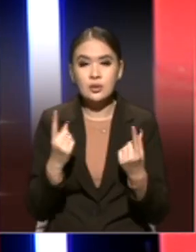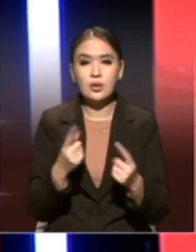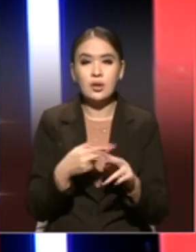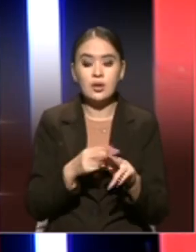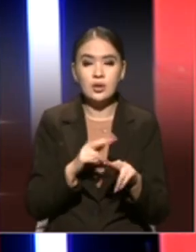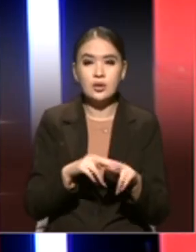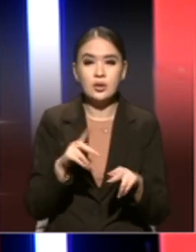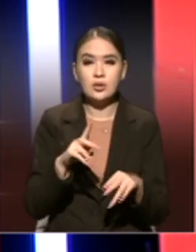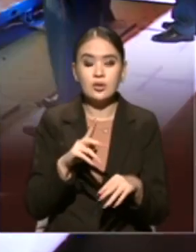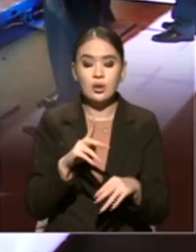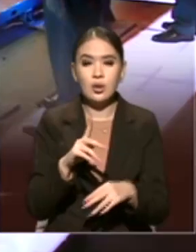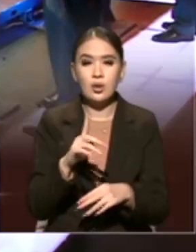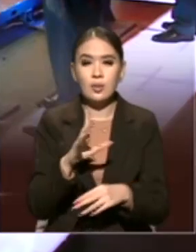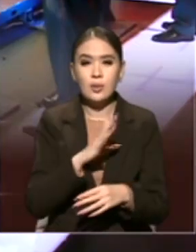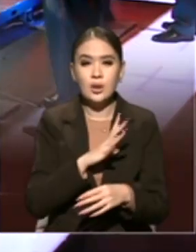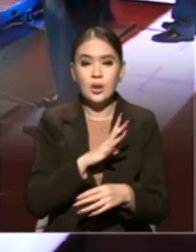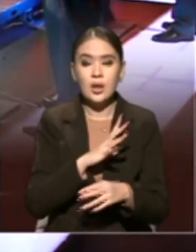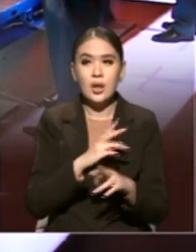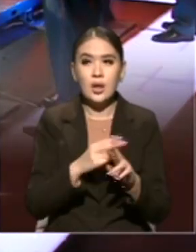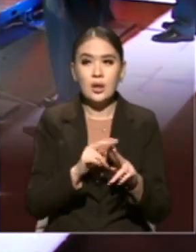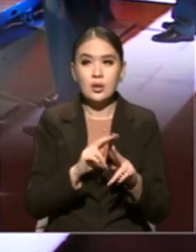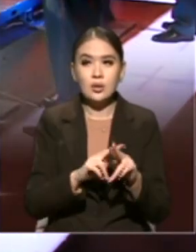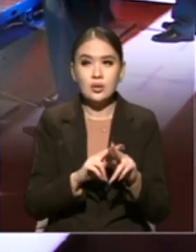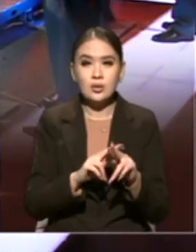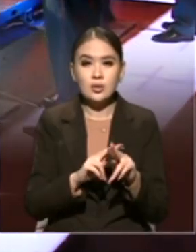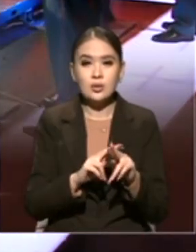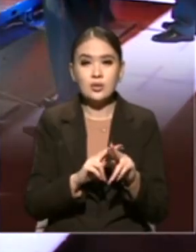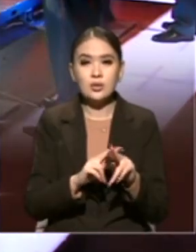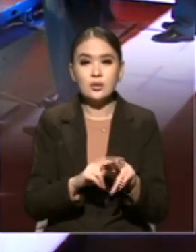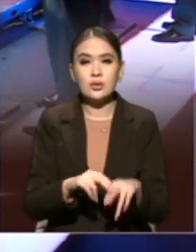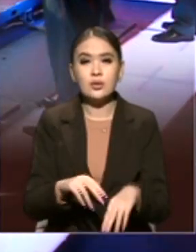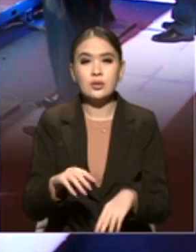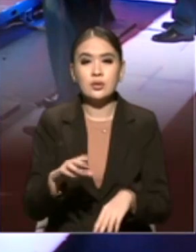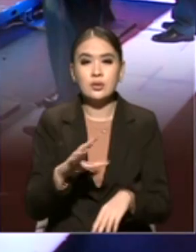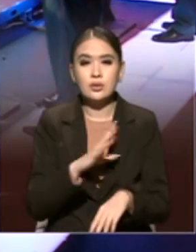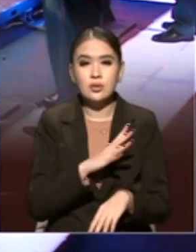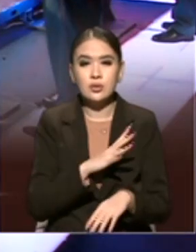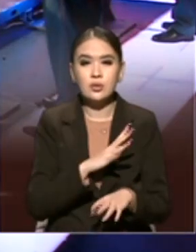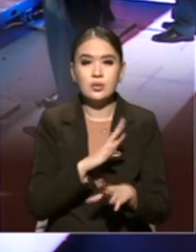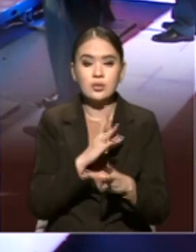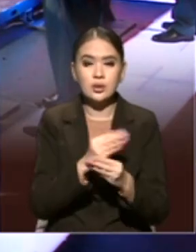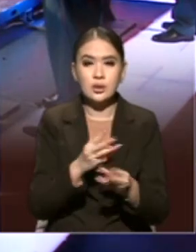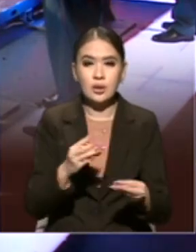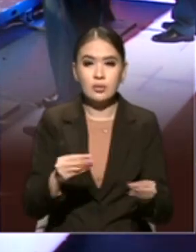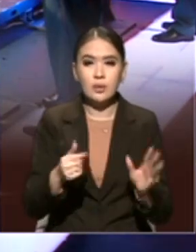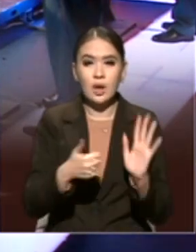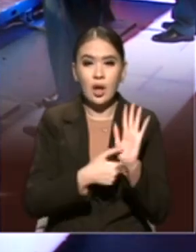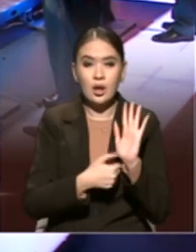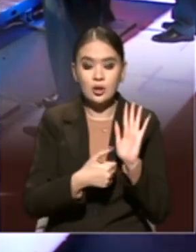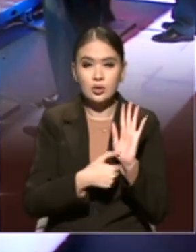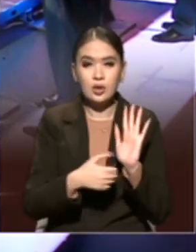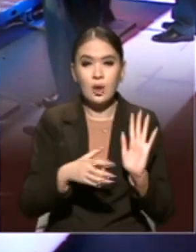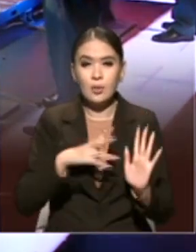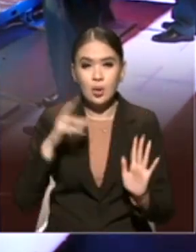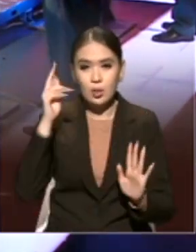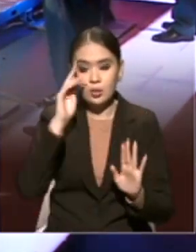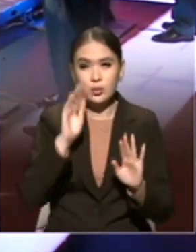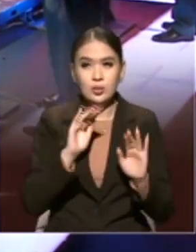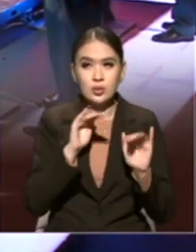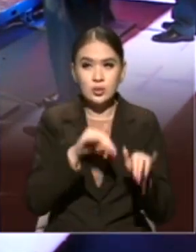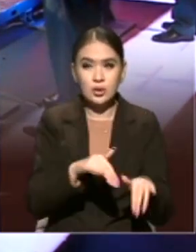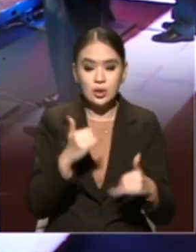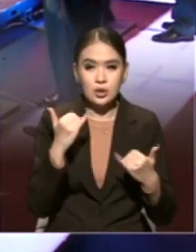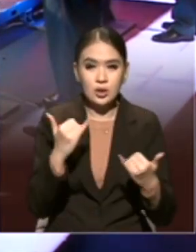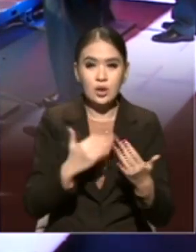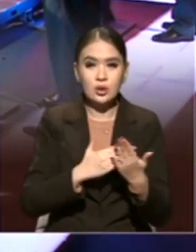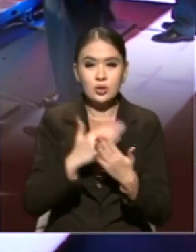осы. Міне, көктемгі шақырылымнан, былтыр күзде шақырылған азаматтардың мінекей көктемде 600-ы оқуға түсті. Қазіргі